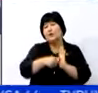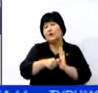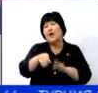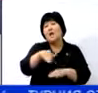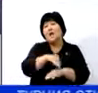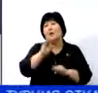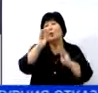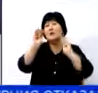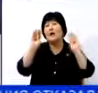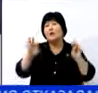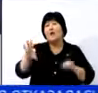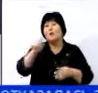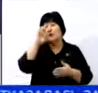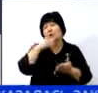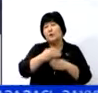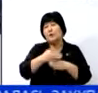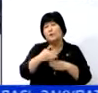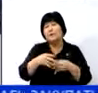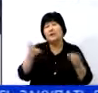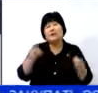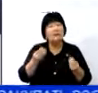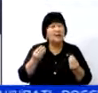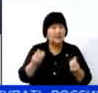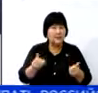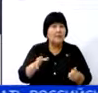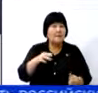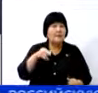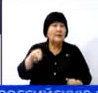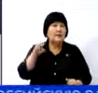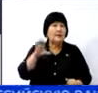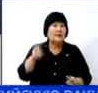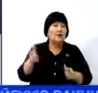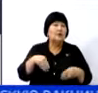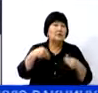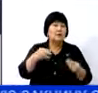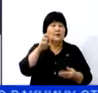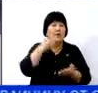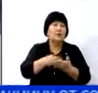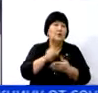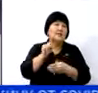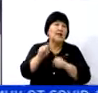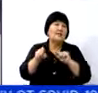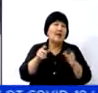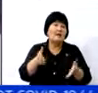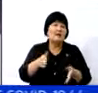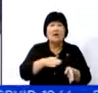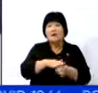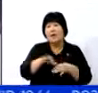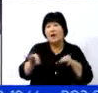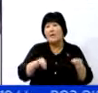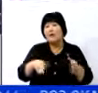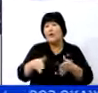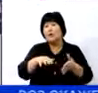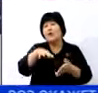знаков. С областного бюджета предусмотрены необходимые средства. ПСД готова, подана бюджетная заявка. В реализации проектов дорожной